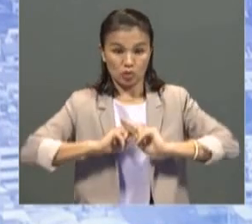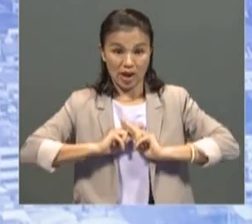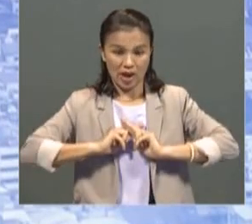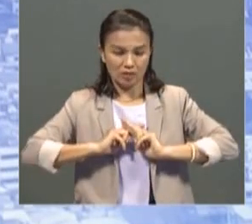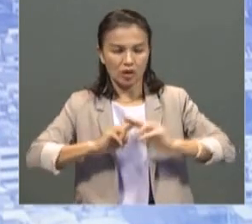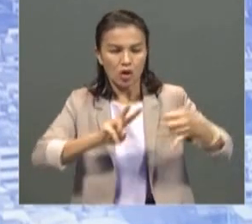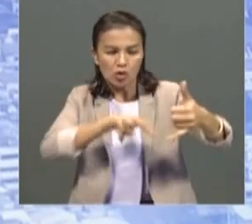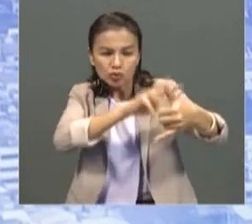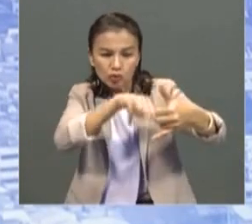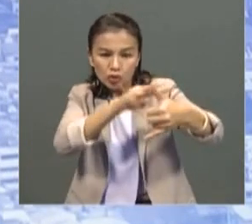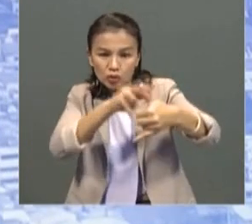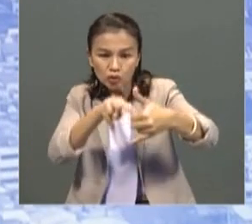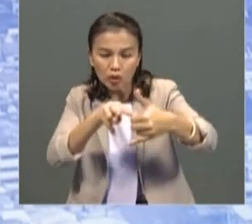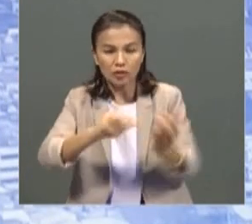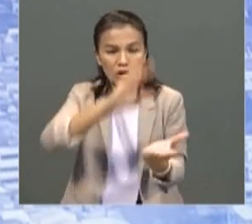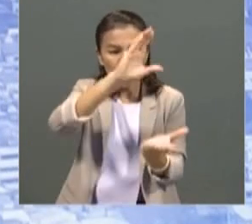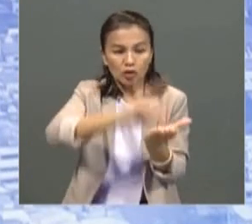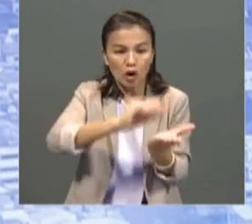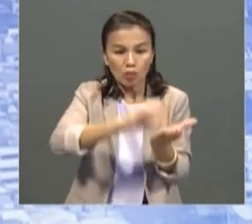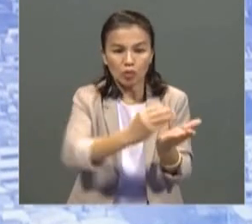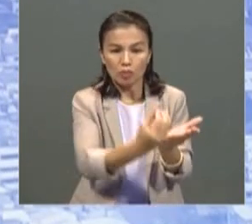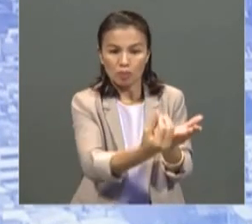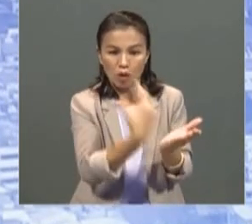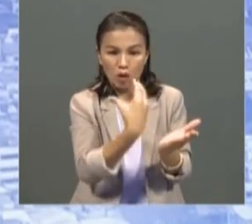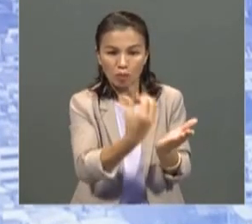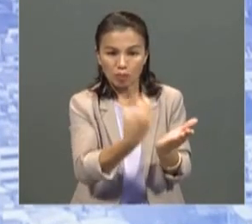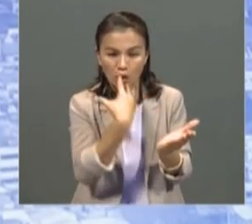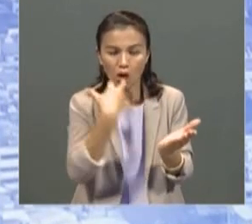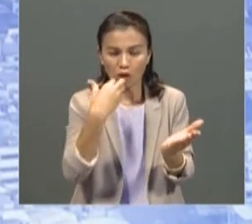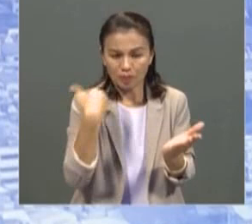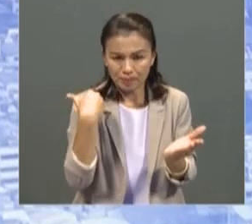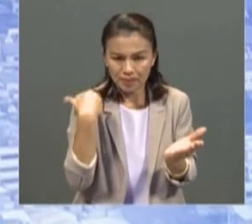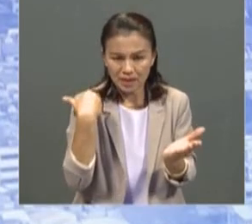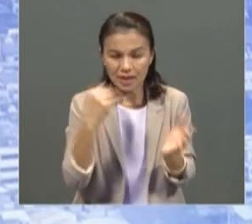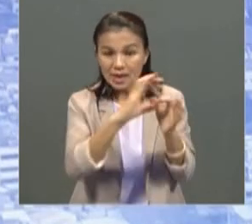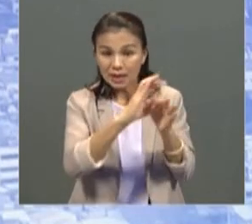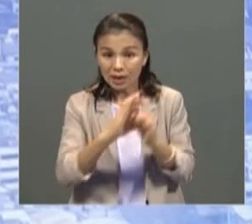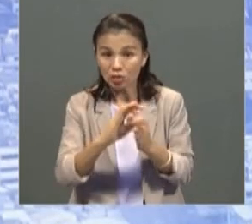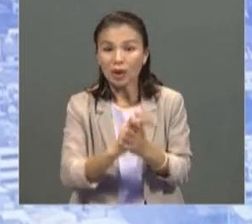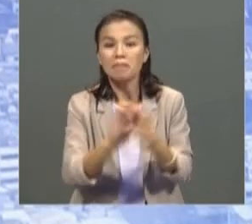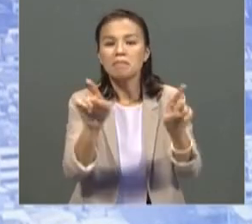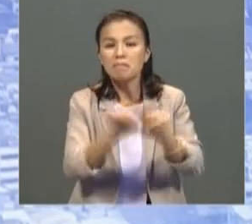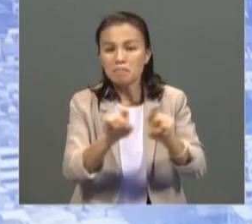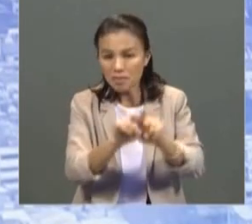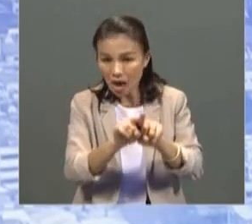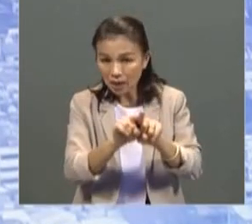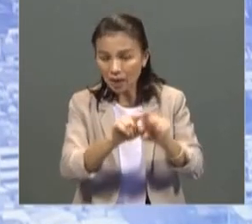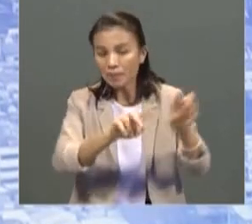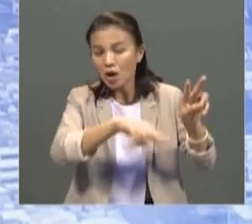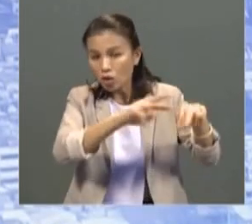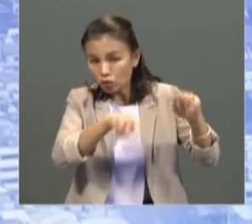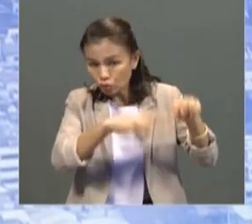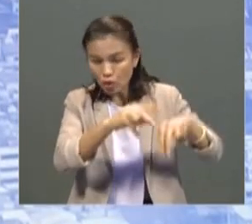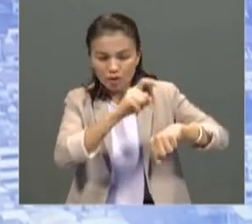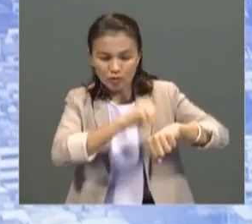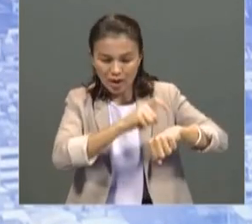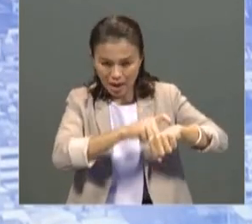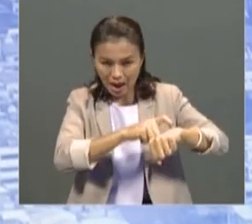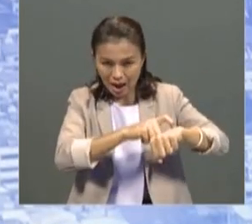တယ်ဒီနေ့မှာအစီရင်ကျွန်တော်တို့ရခဲ့တာပေါ့နော်အစီရင်ခံချက်တွေကိုတွေးခဲ့ရတာဘာတွေတွေးရလဲဆိုရ